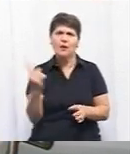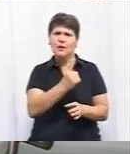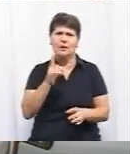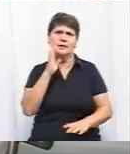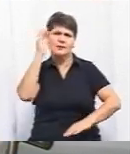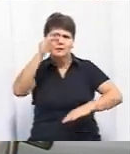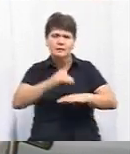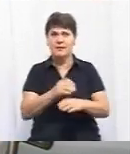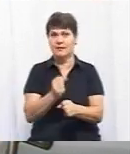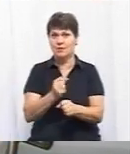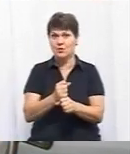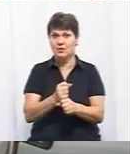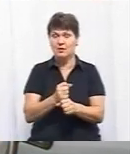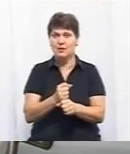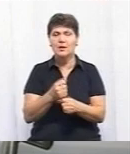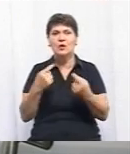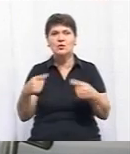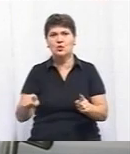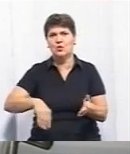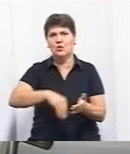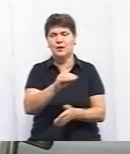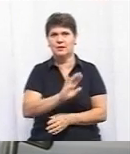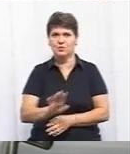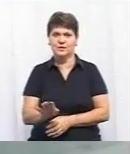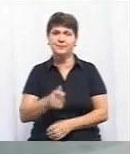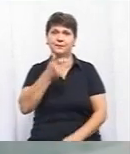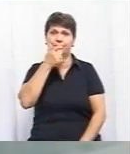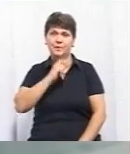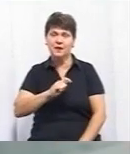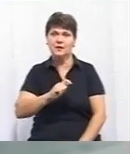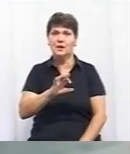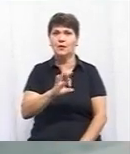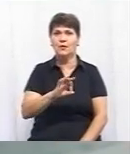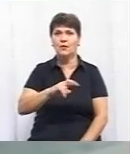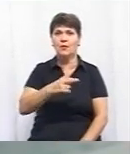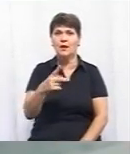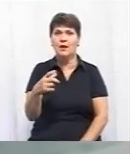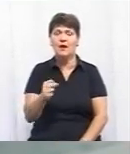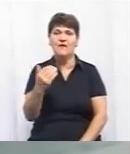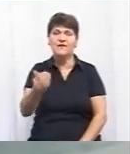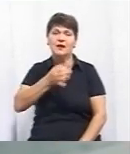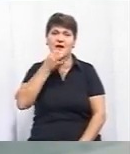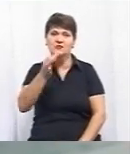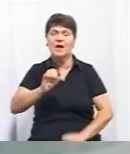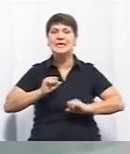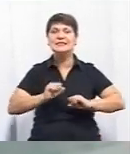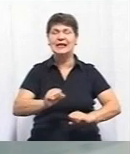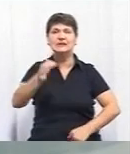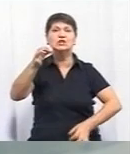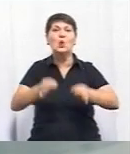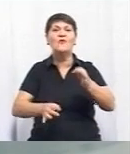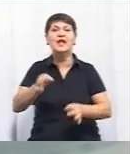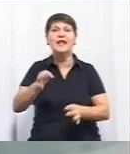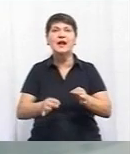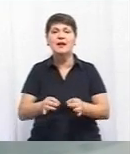день, ми іншого купляти не будемо. Пані Ольго, ви кажете про захист довкілля. Так. А що, як щодо